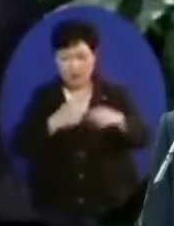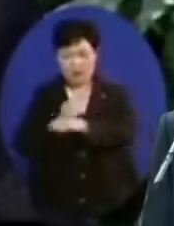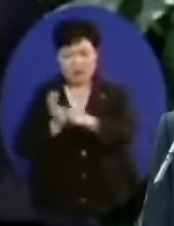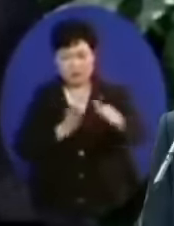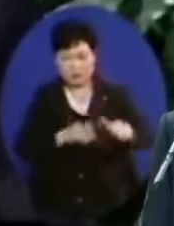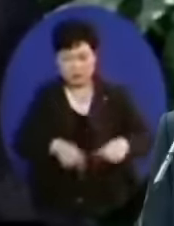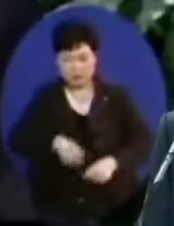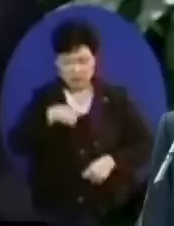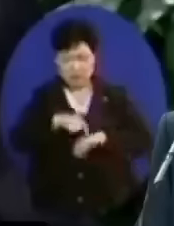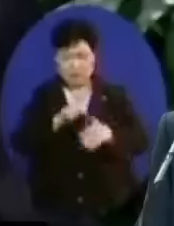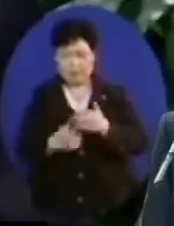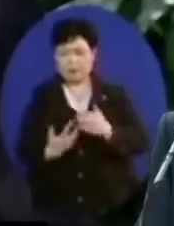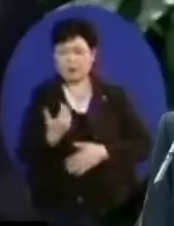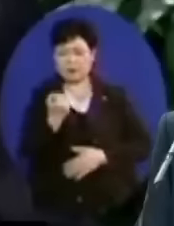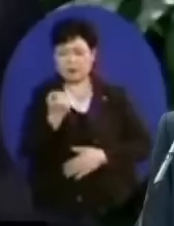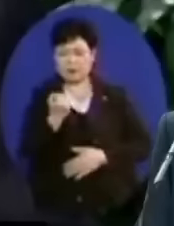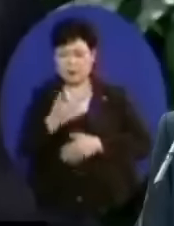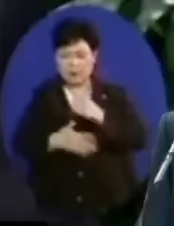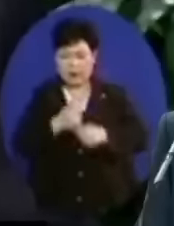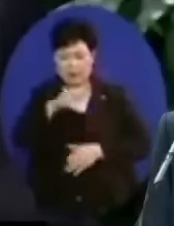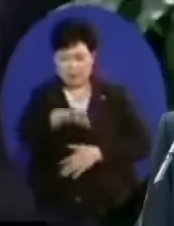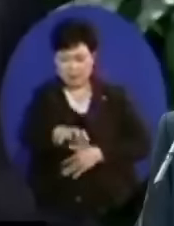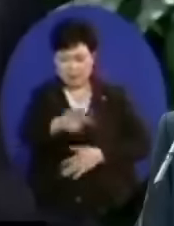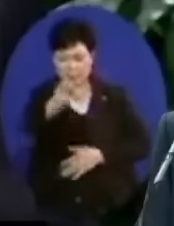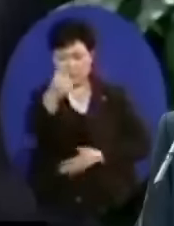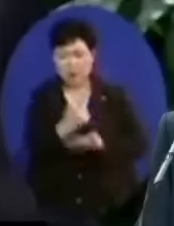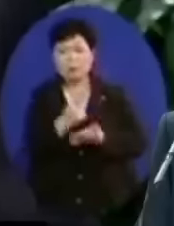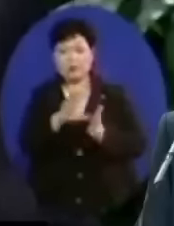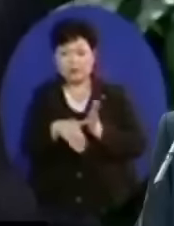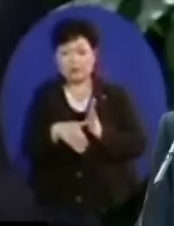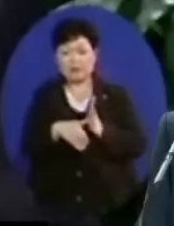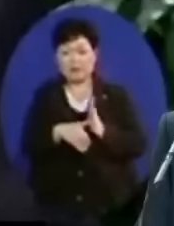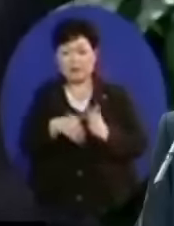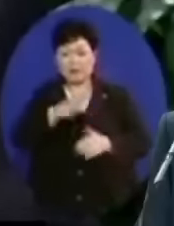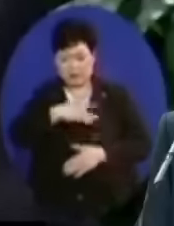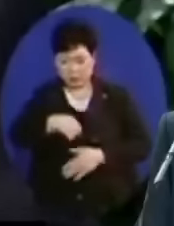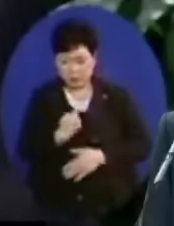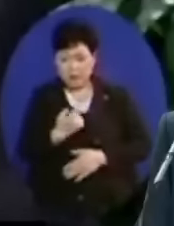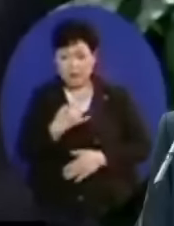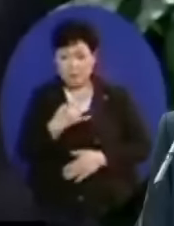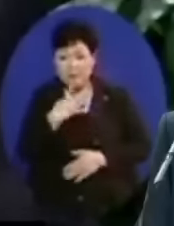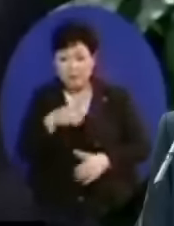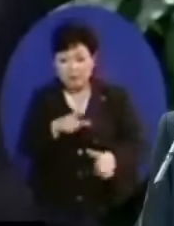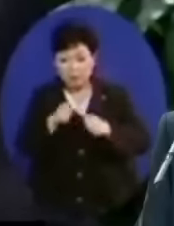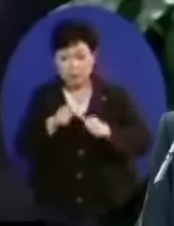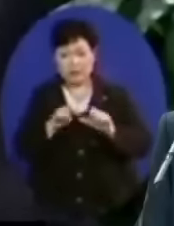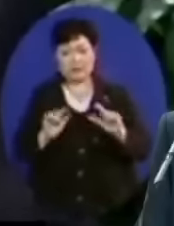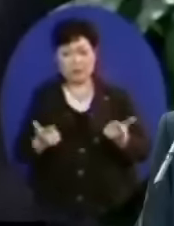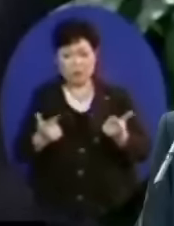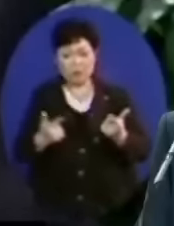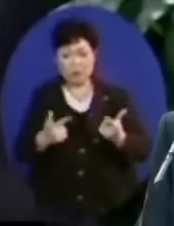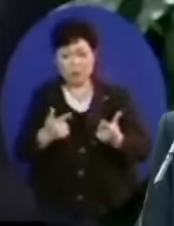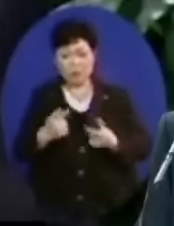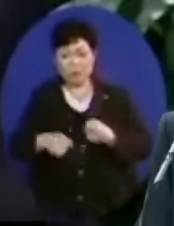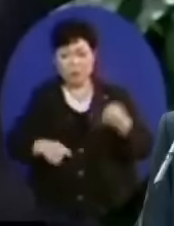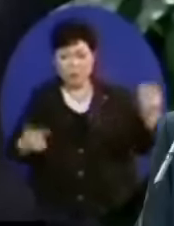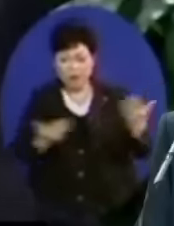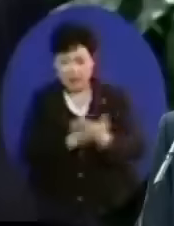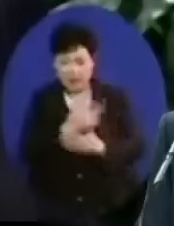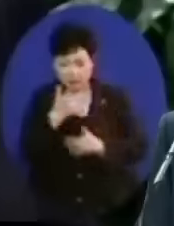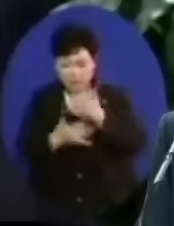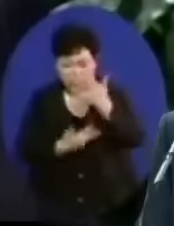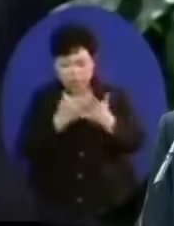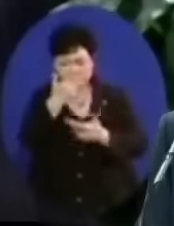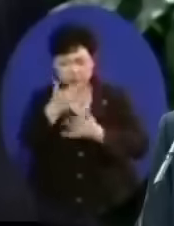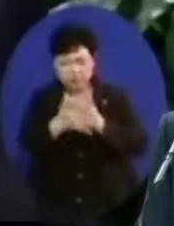진정한 마음으로 하나님 앞에 돌아올 때 내 혼자만 구원받는 것이 아니라 그 회개의 불길이